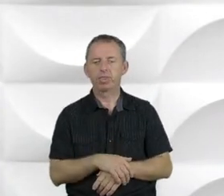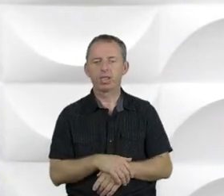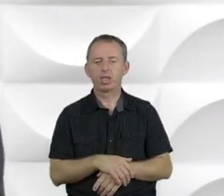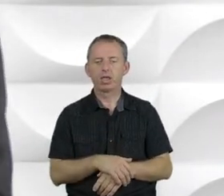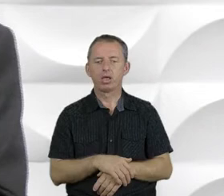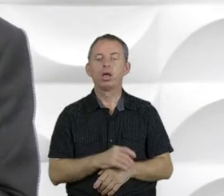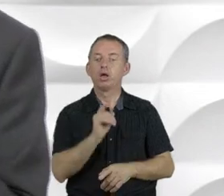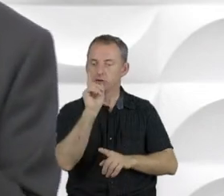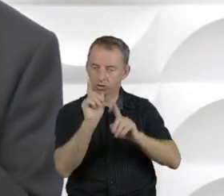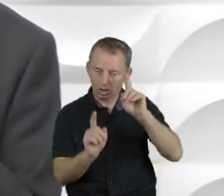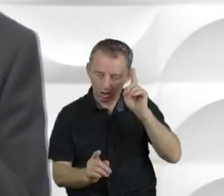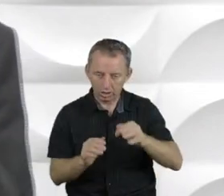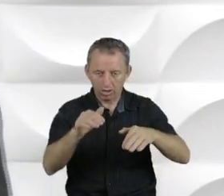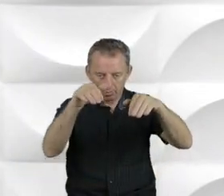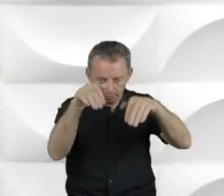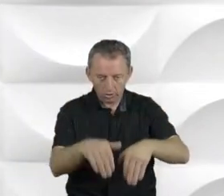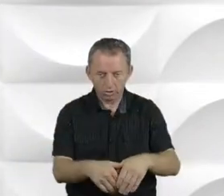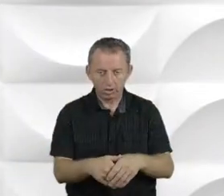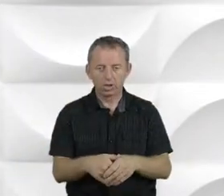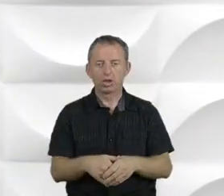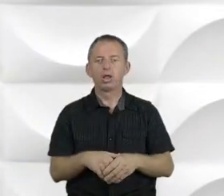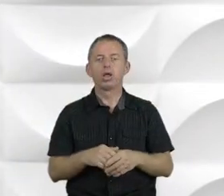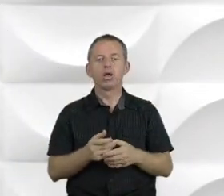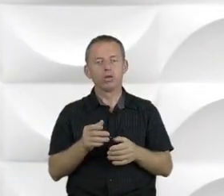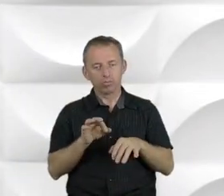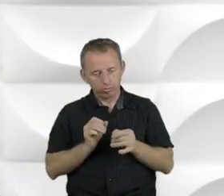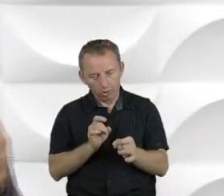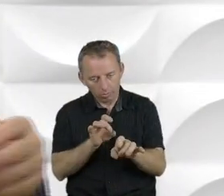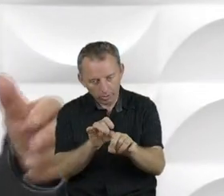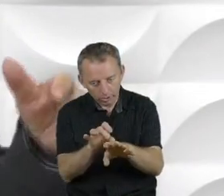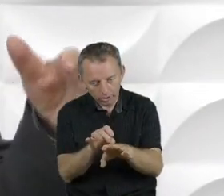i czasem możemy godziny spędzić na tym, aby